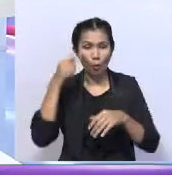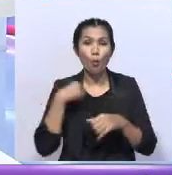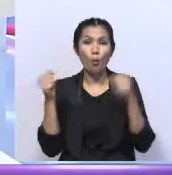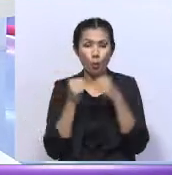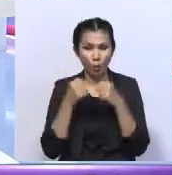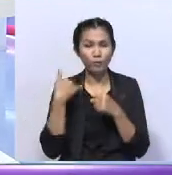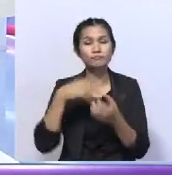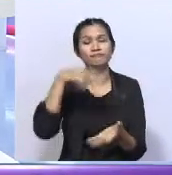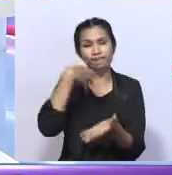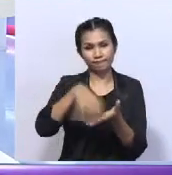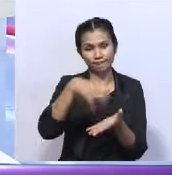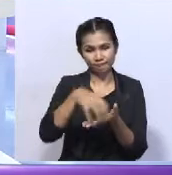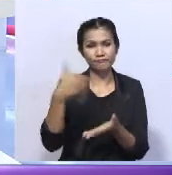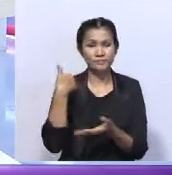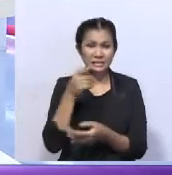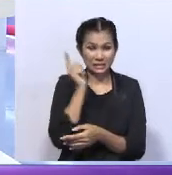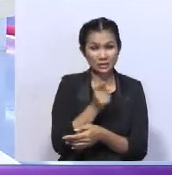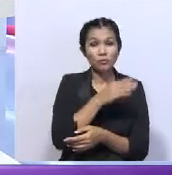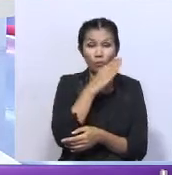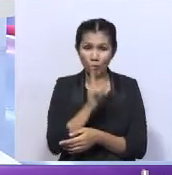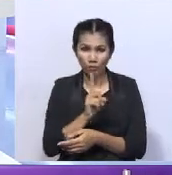ๆกันติดตามได้ในชัวหรือมั่วนิ่มค่ะ